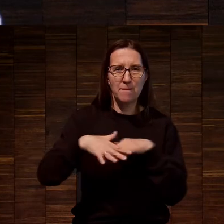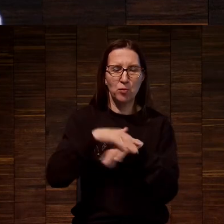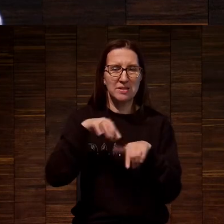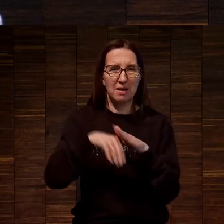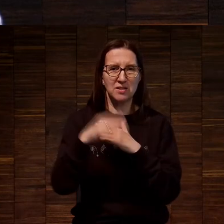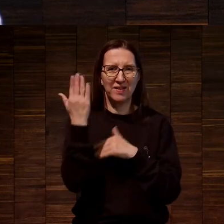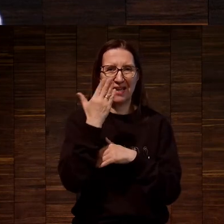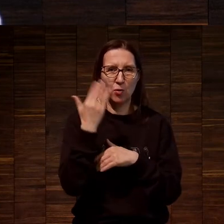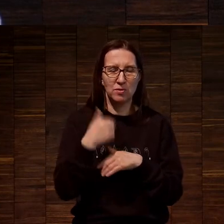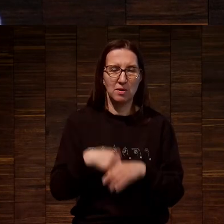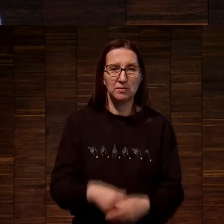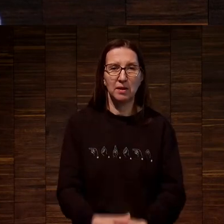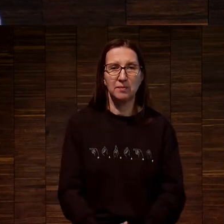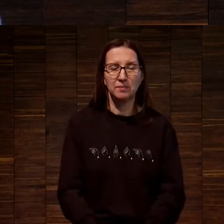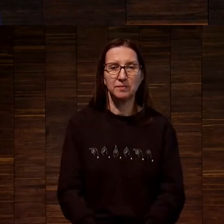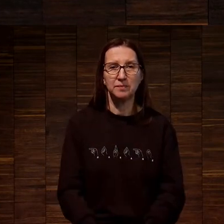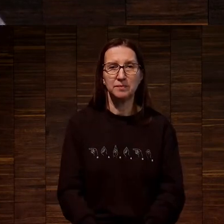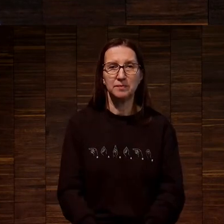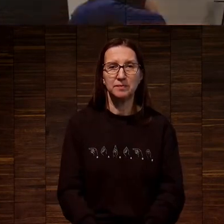кинотеатра.